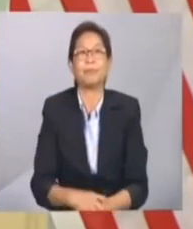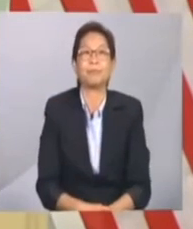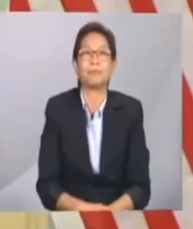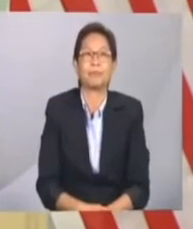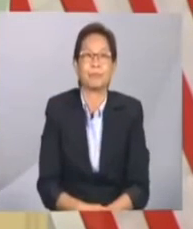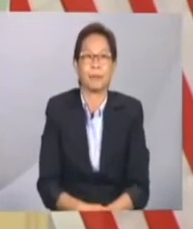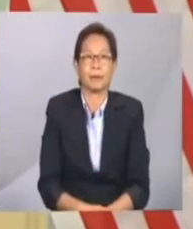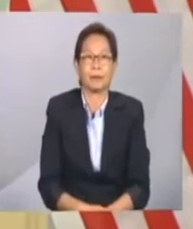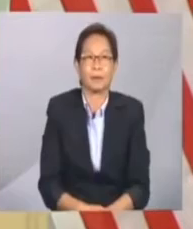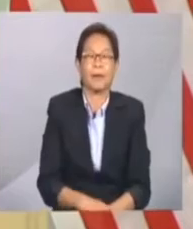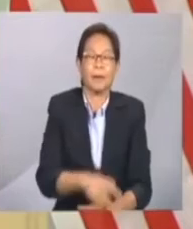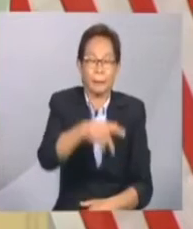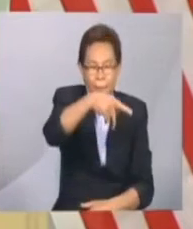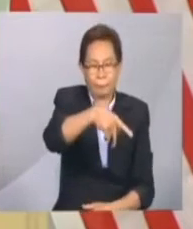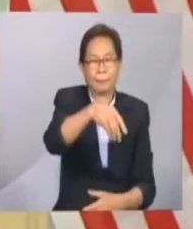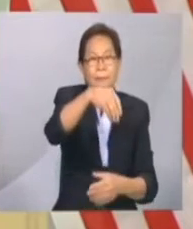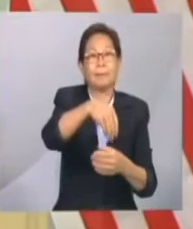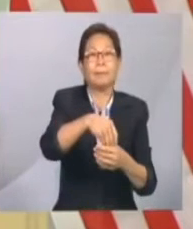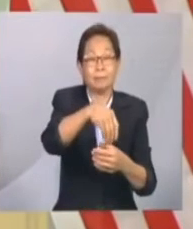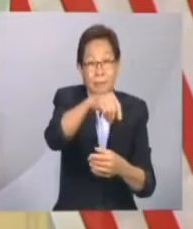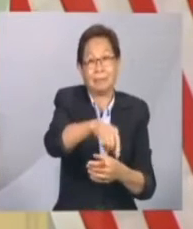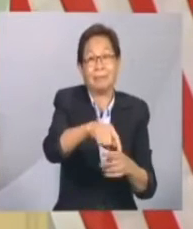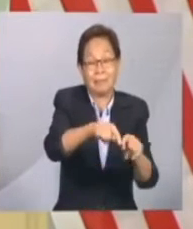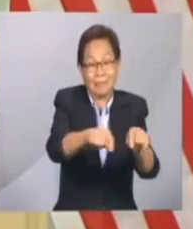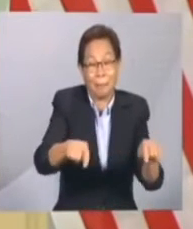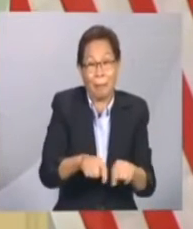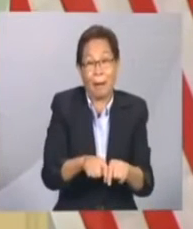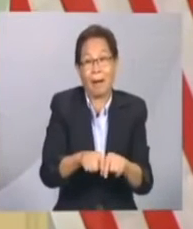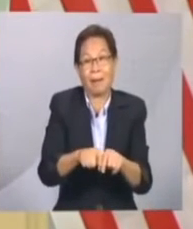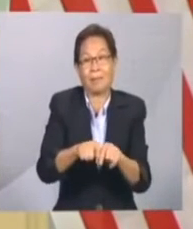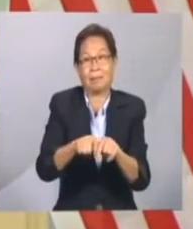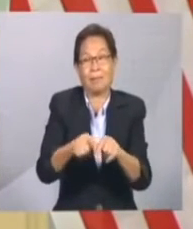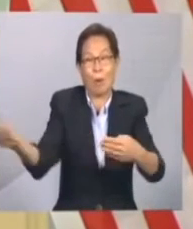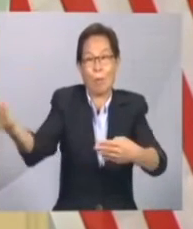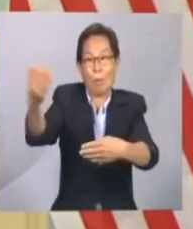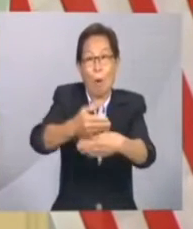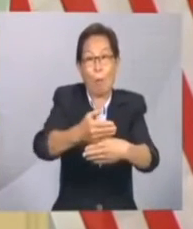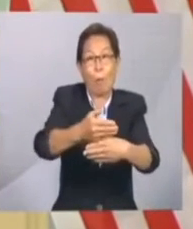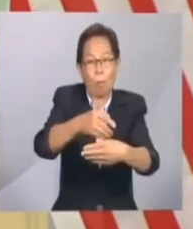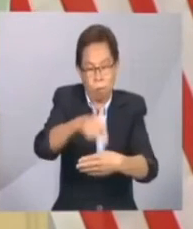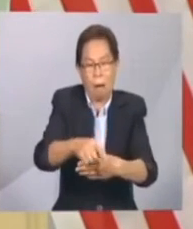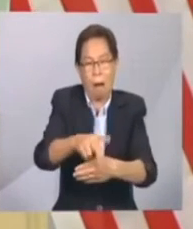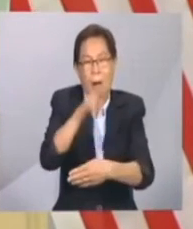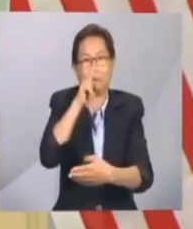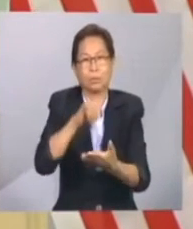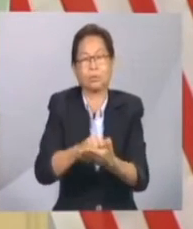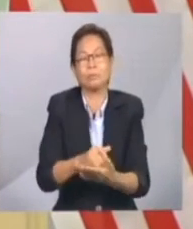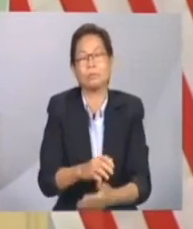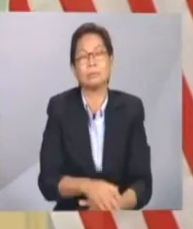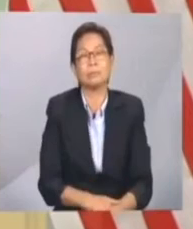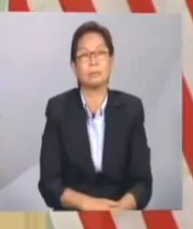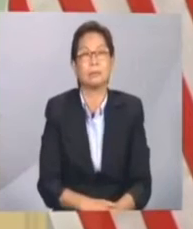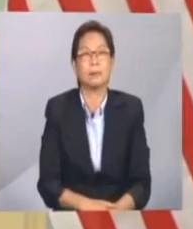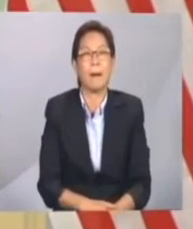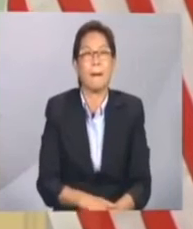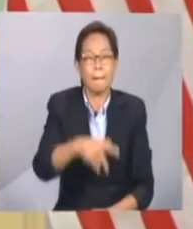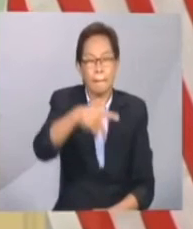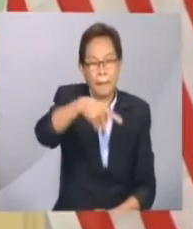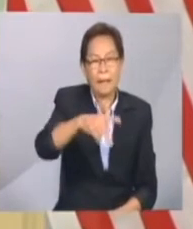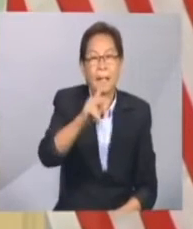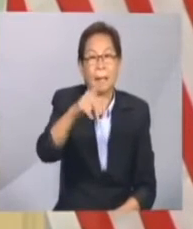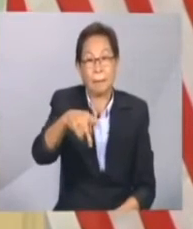dalam PKPD atau kawasan yang di lockdown secara terhad tadi, secara apa,